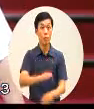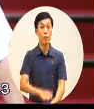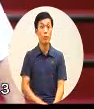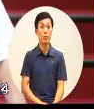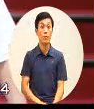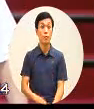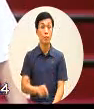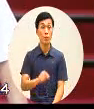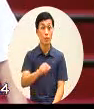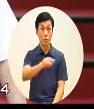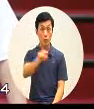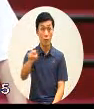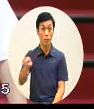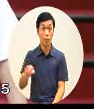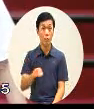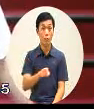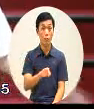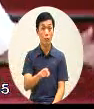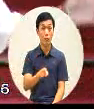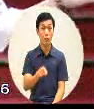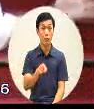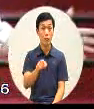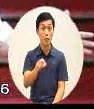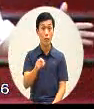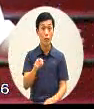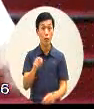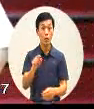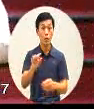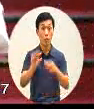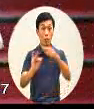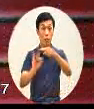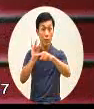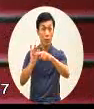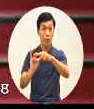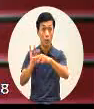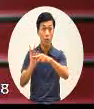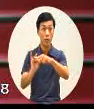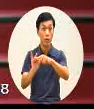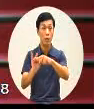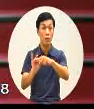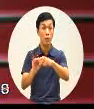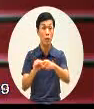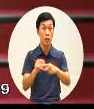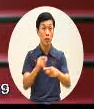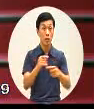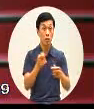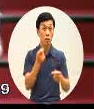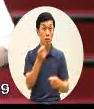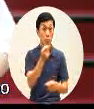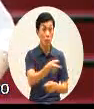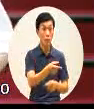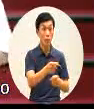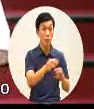而且你们呐，哈，你讲以100%，然后要以征